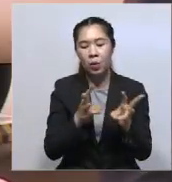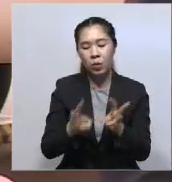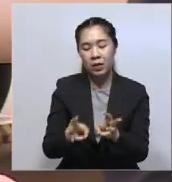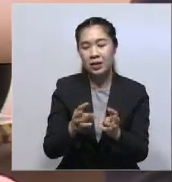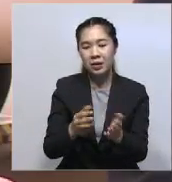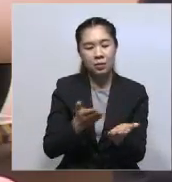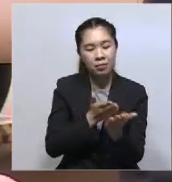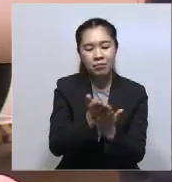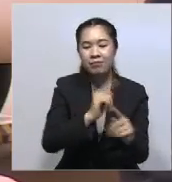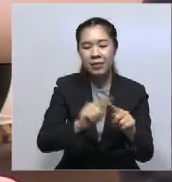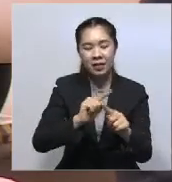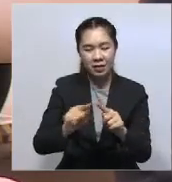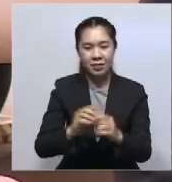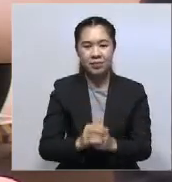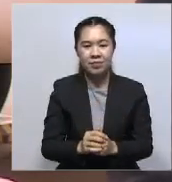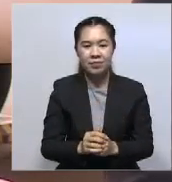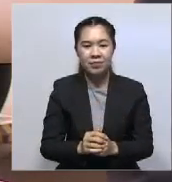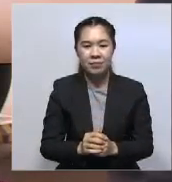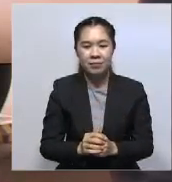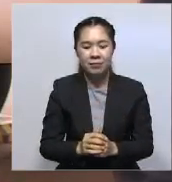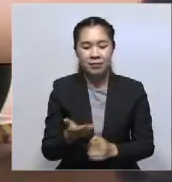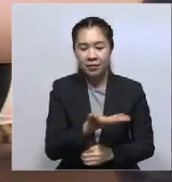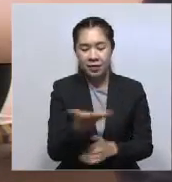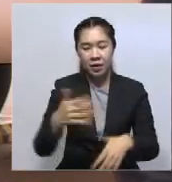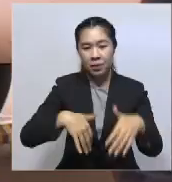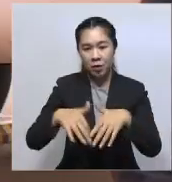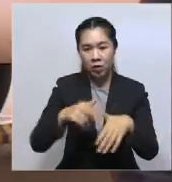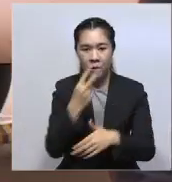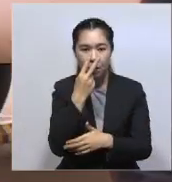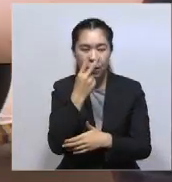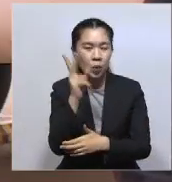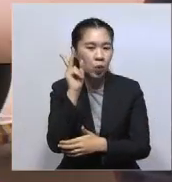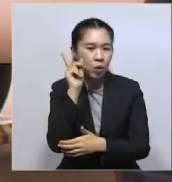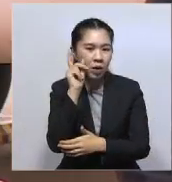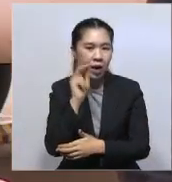เสนอก็คงหลากหลายรูปแบบแต่ถ้ามีพี่น้องประชาชนเข้าไปติดตามข้อมูลข่าวสารของ